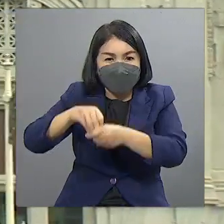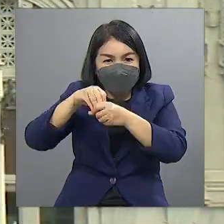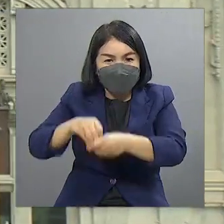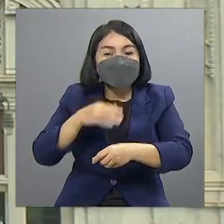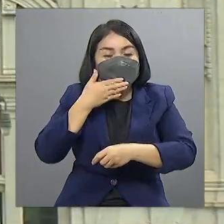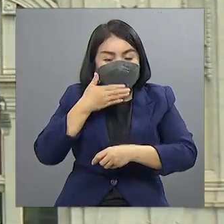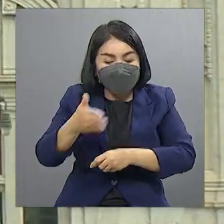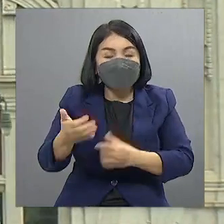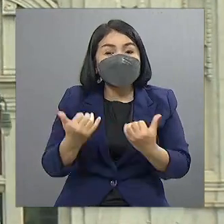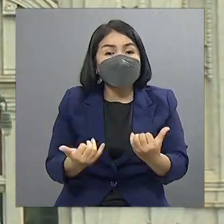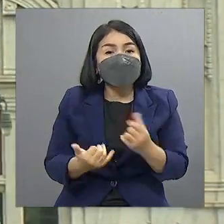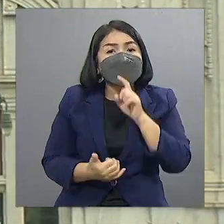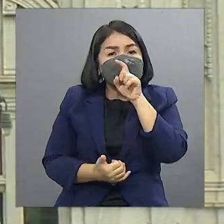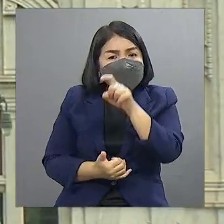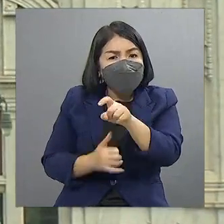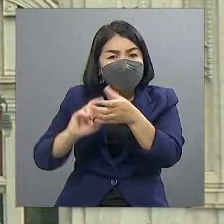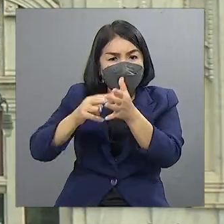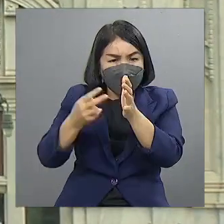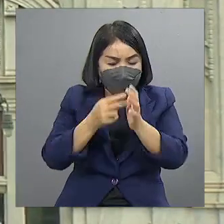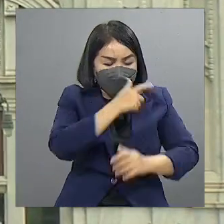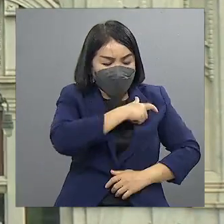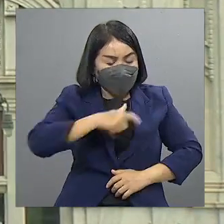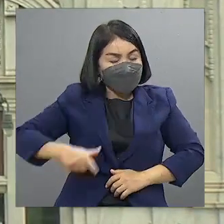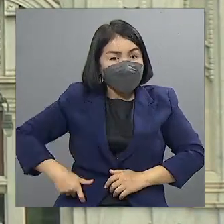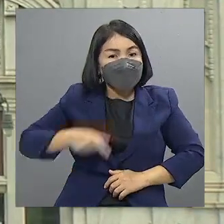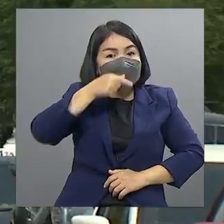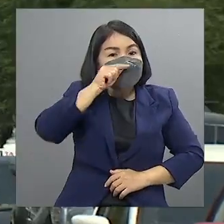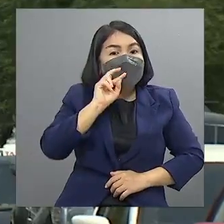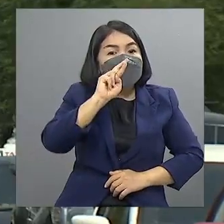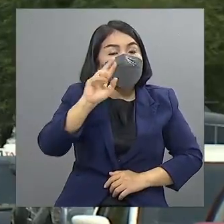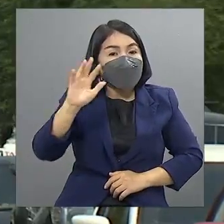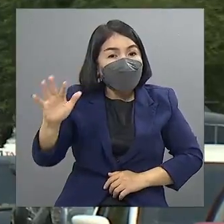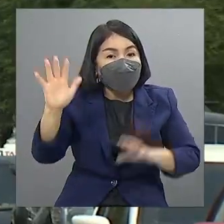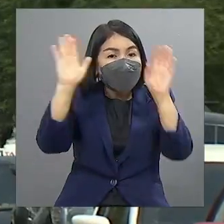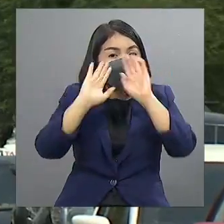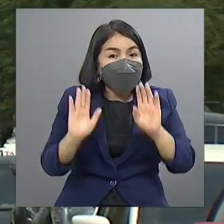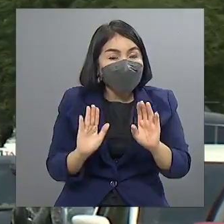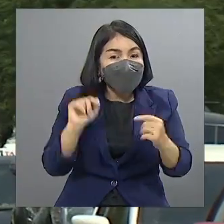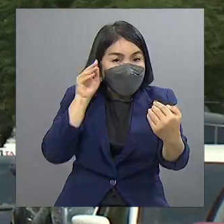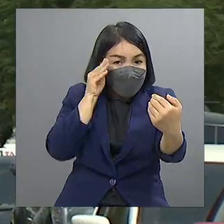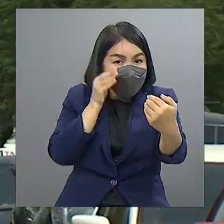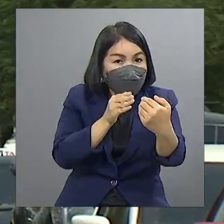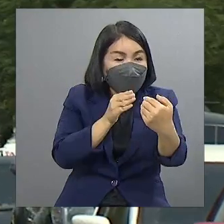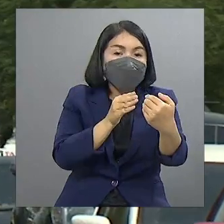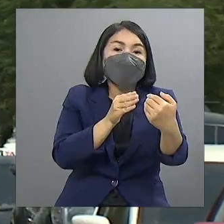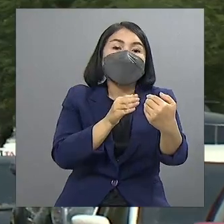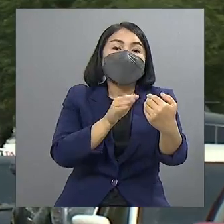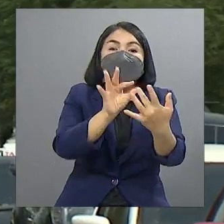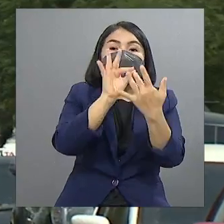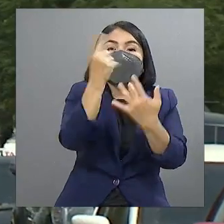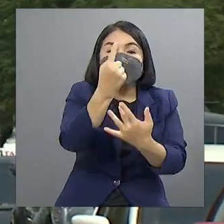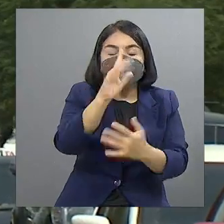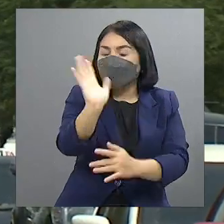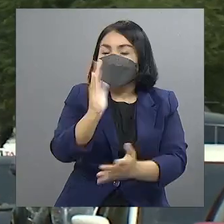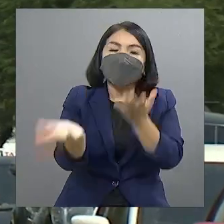ความว่าในรัชสมัยของรัชกาลที่5แล้วเนี่ยสถาปัตยกรรมเนี่ยก็ไม่ได้เลือกเฉพาะเจาะจงว่าจะต้องมาจากประเทศนี้เท่านั้นแต่อยู่ที่ว่